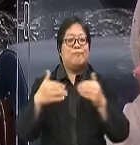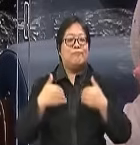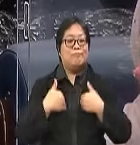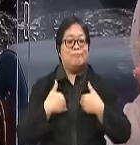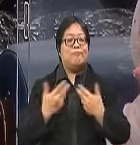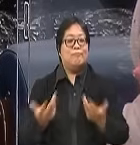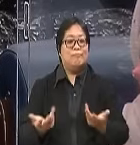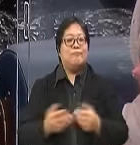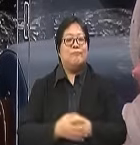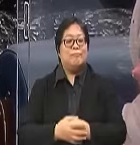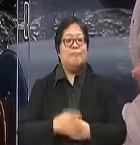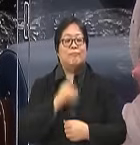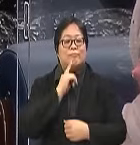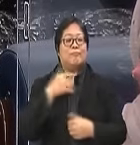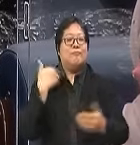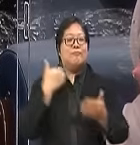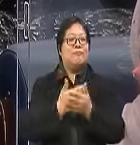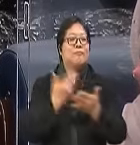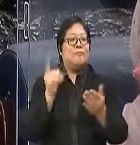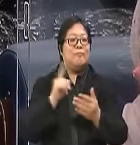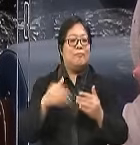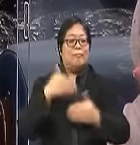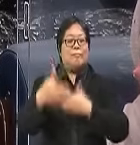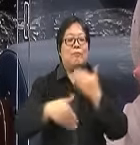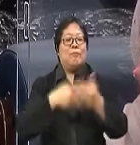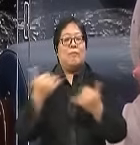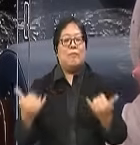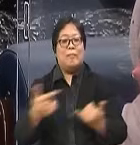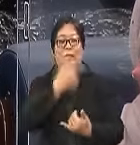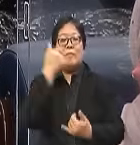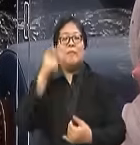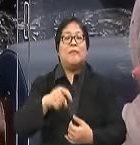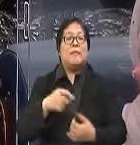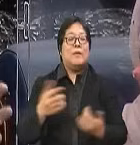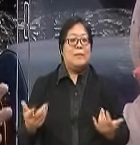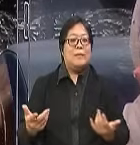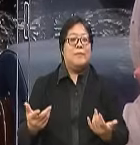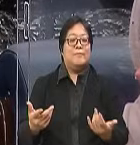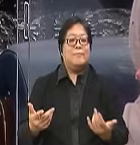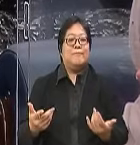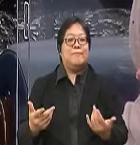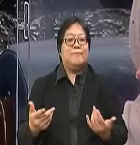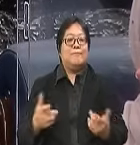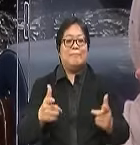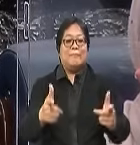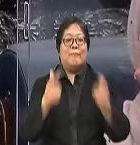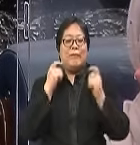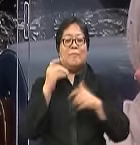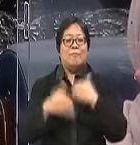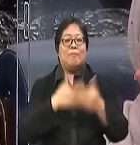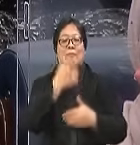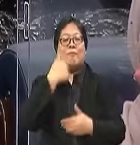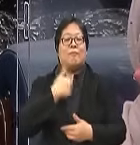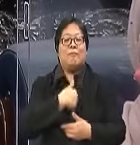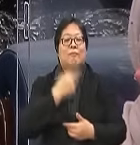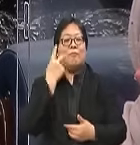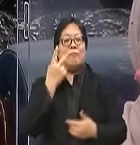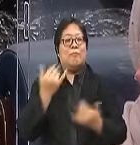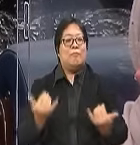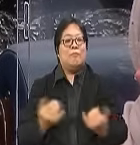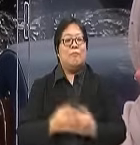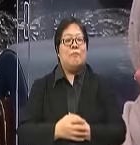riset kaki sudah juga sampai nanya Tahap proses karena ini mestilah dikhs karena kita melihat